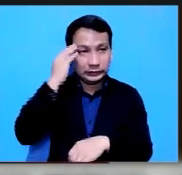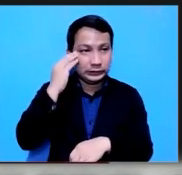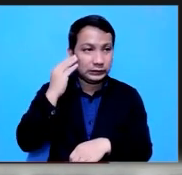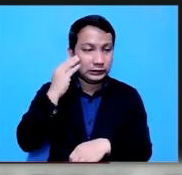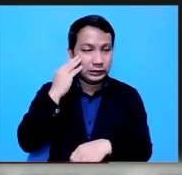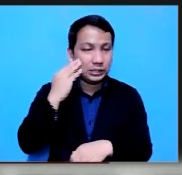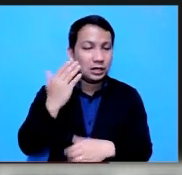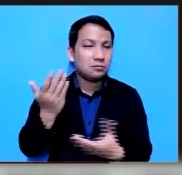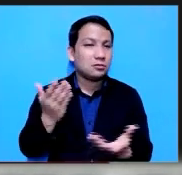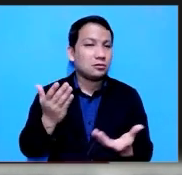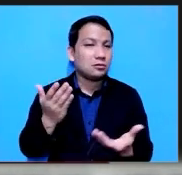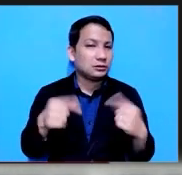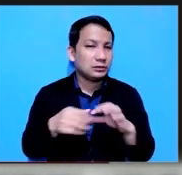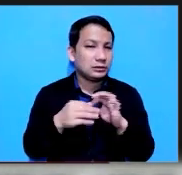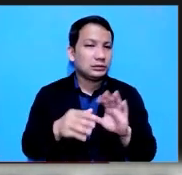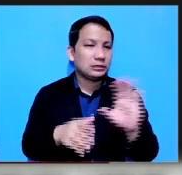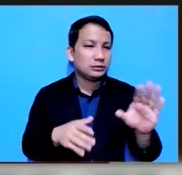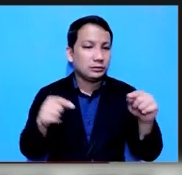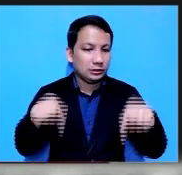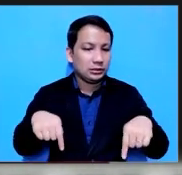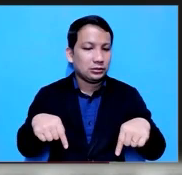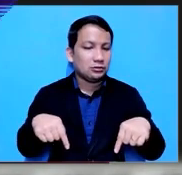umiinit ang sitwasyon dito sa atin.